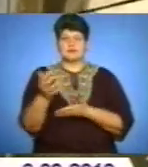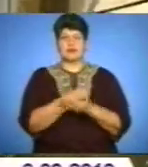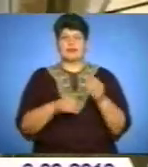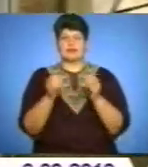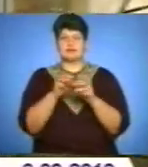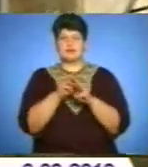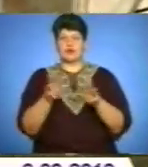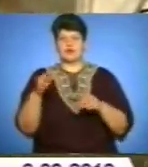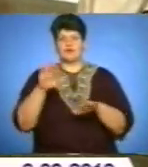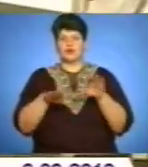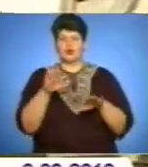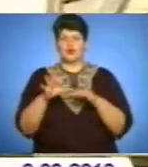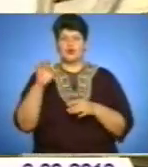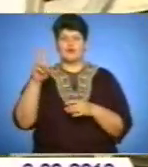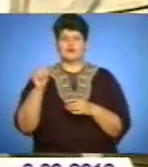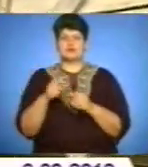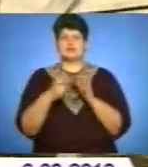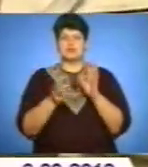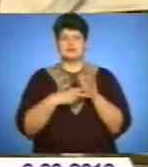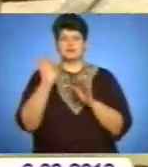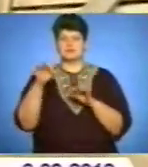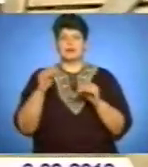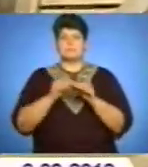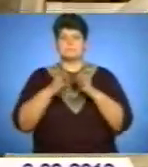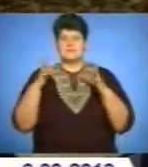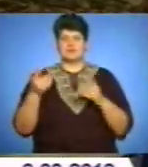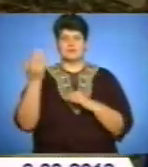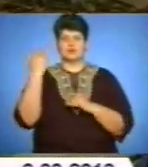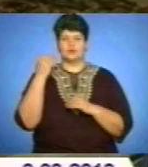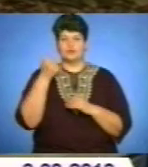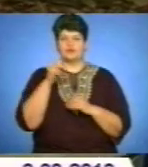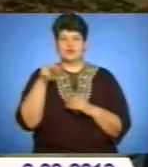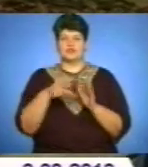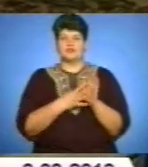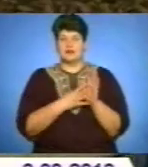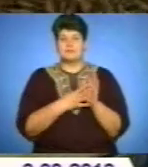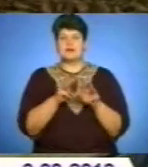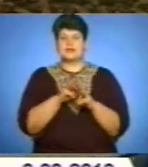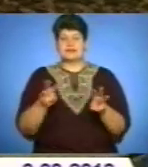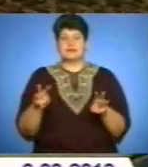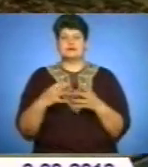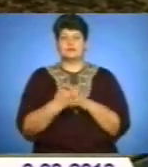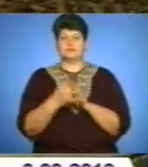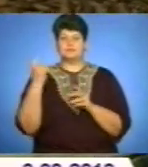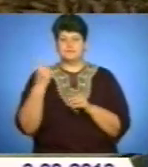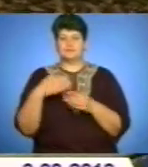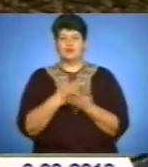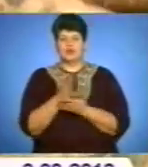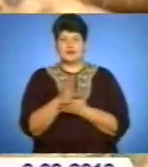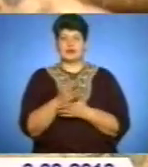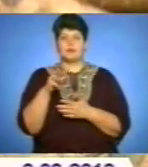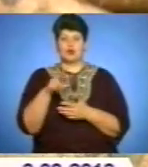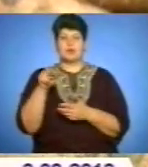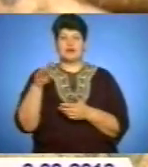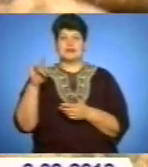тонн овочів, що на 17% більше, ніж у 2009-му. Міністр аграрної політики та продовольства Микола Присяжнюк